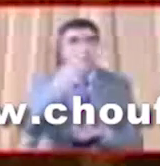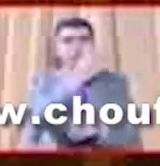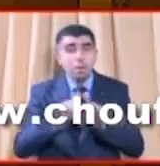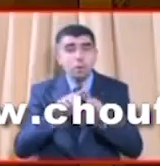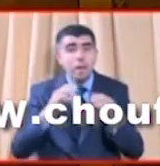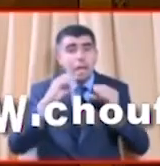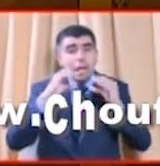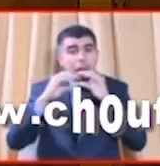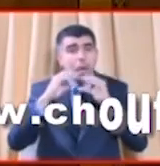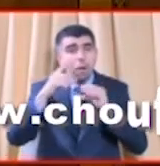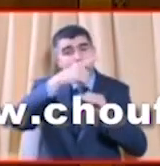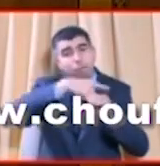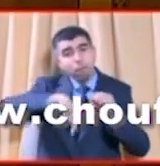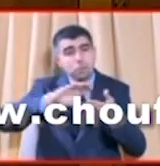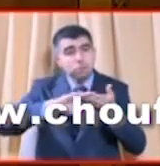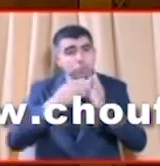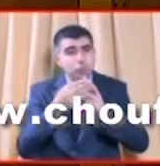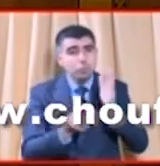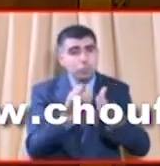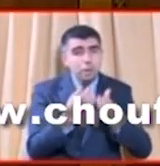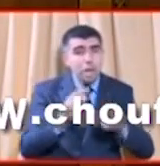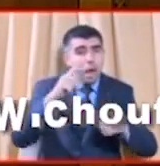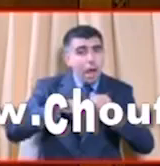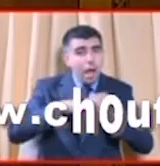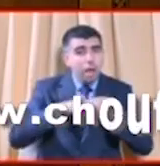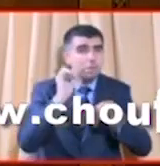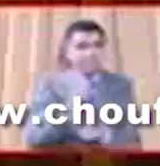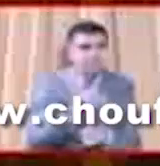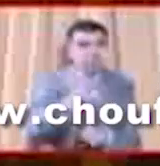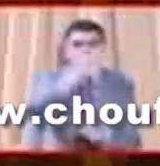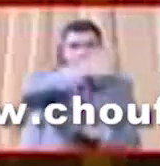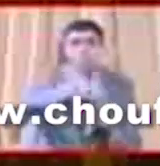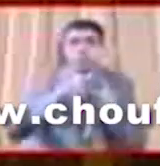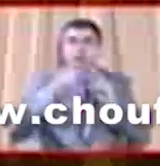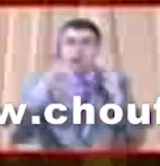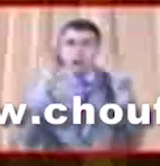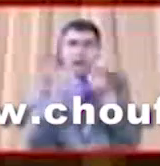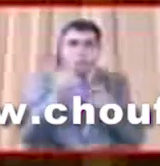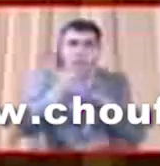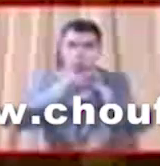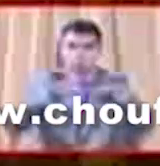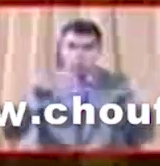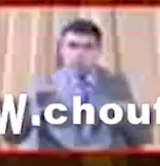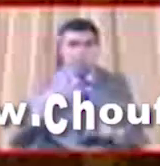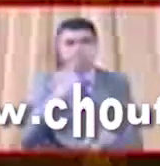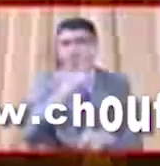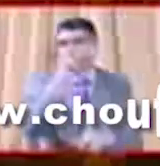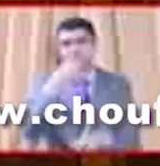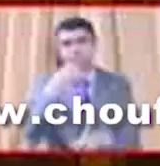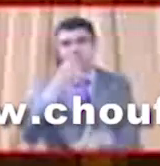فينتقم الله منه. التضييق على العمل النقابي وقمع الاحتجاجات السلمية. نعم نستعمل